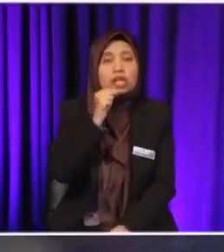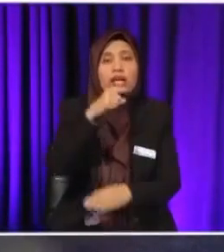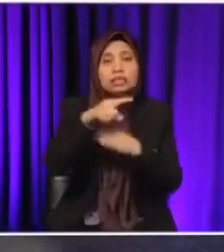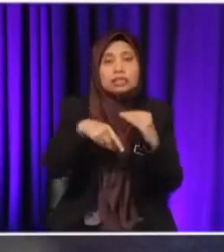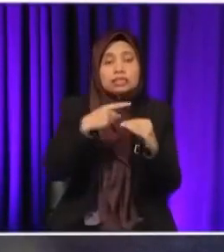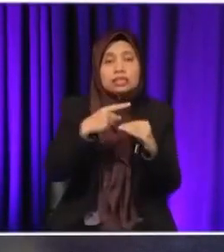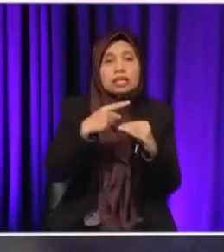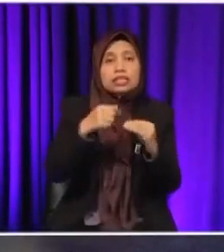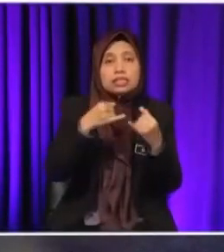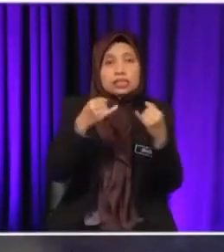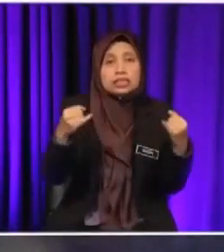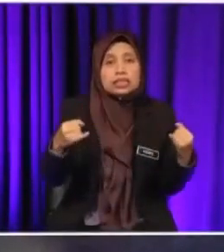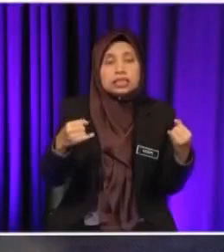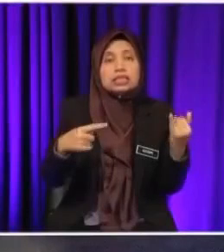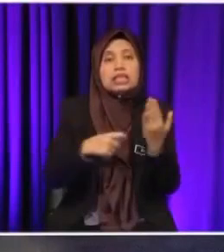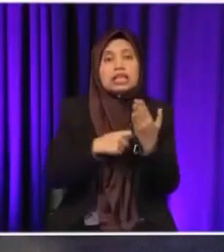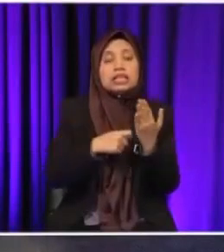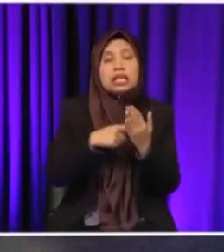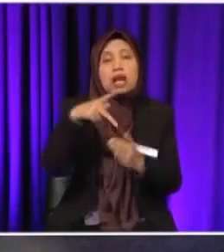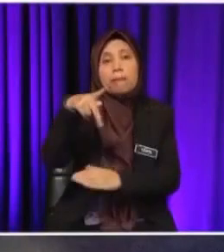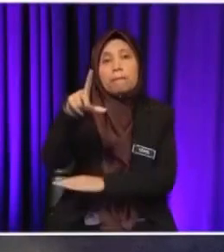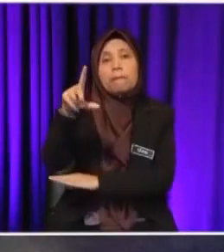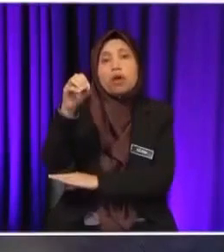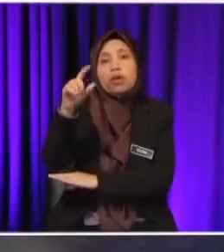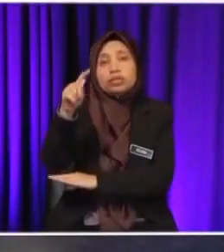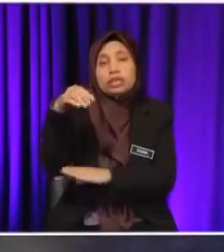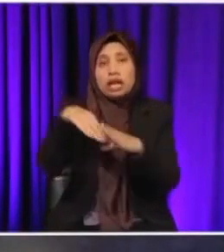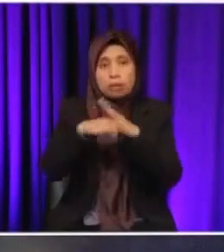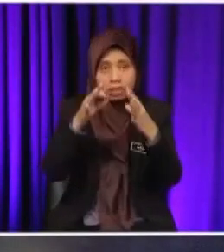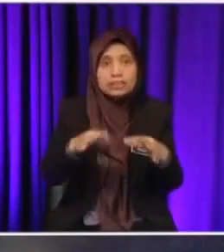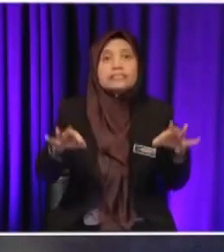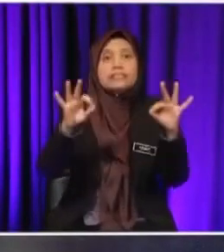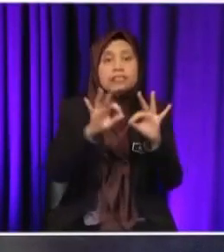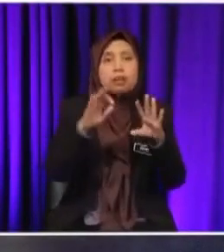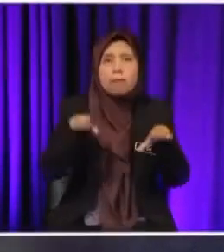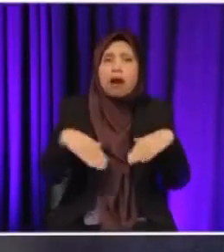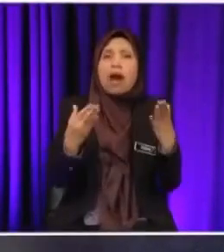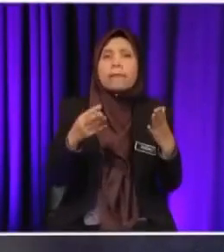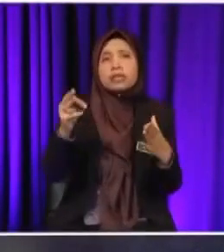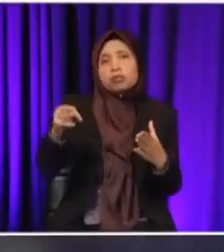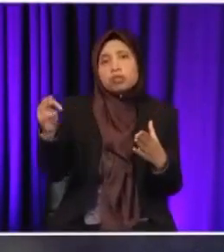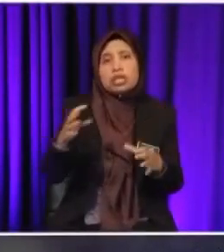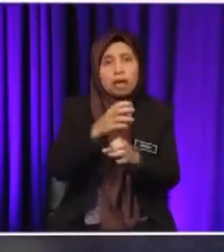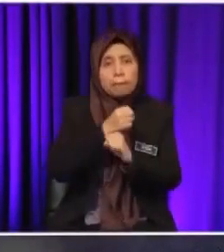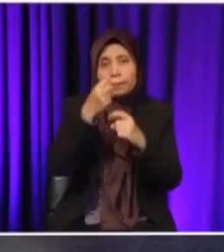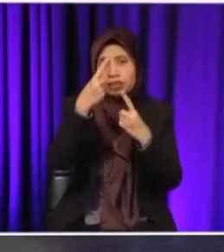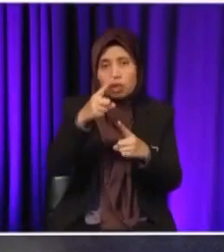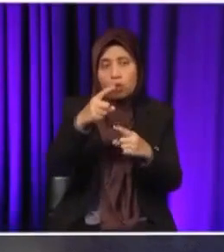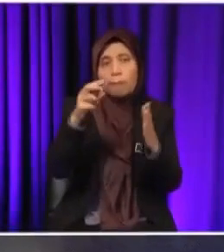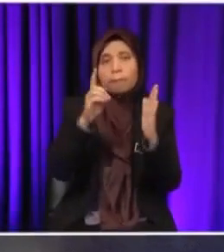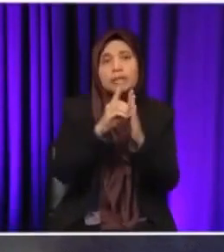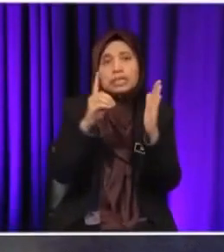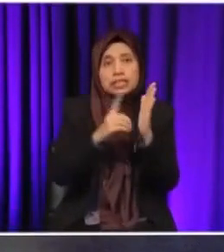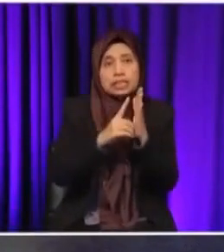9 jenis-jenis teknik plot yang ada dalam sesebuah cerpen dan bagaimana murid-murid sendiri dapat menjawab